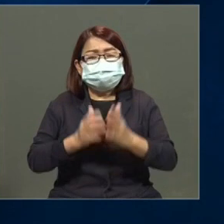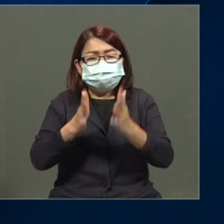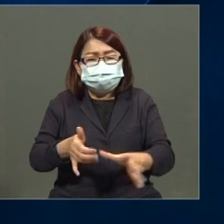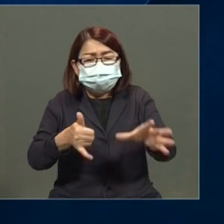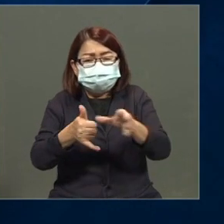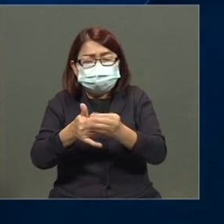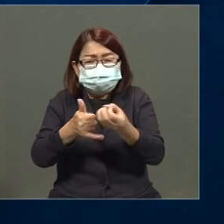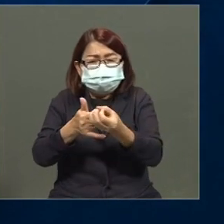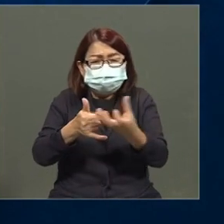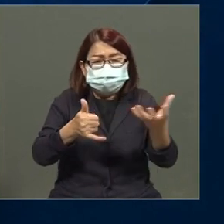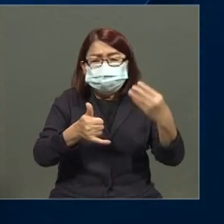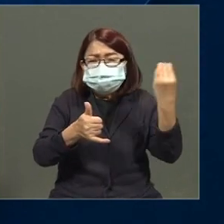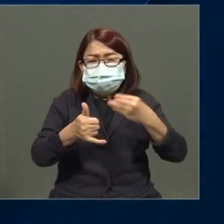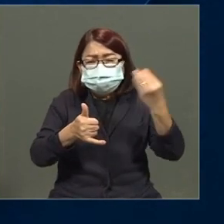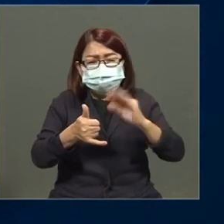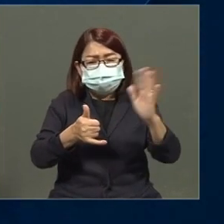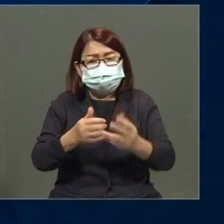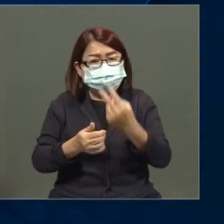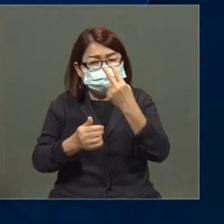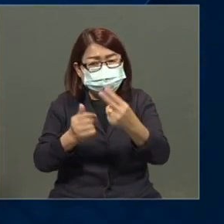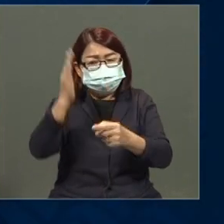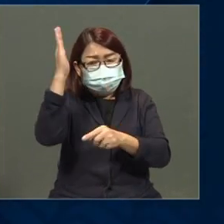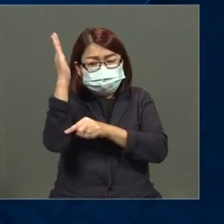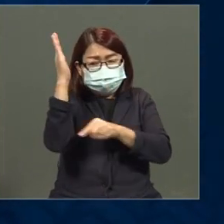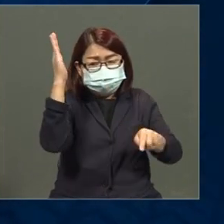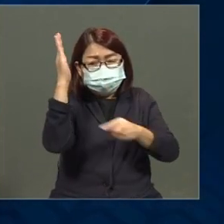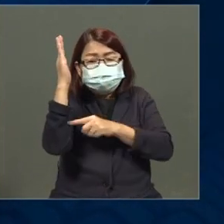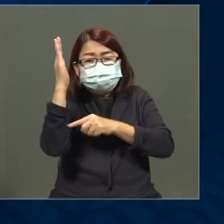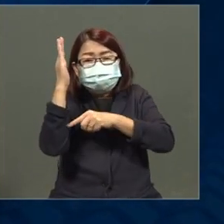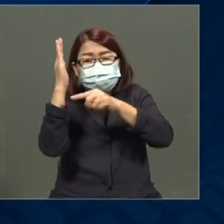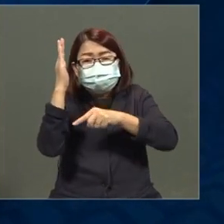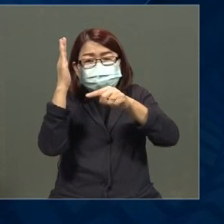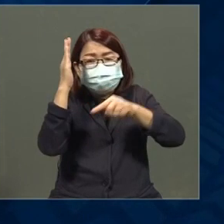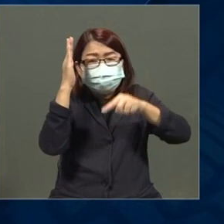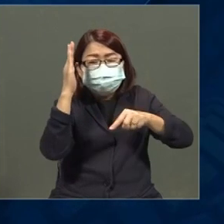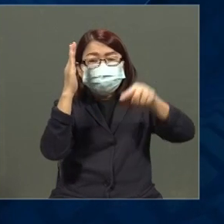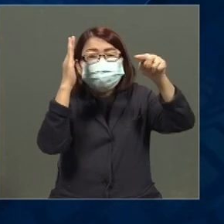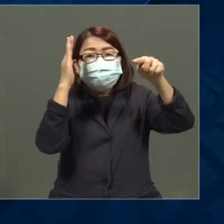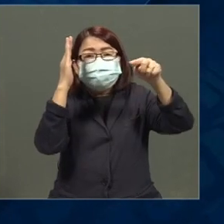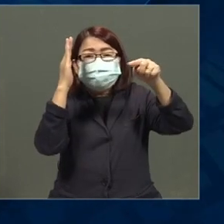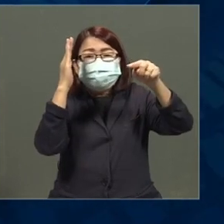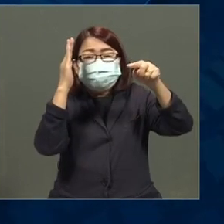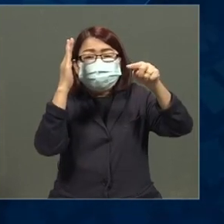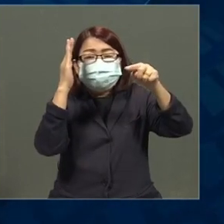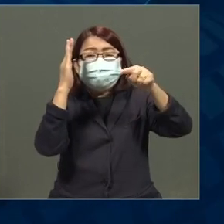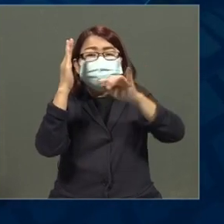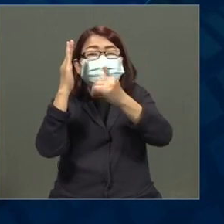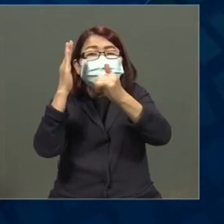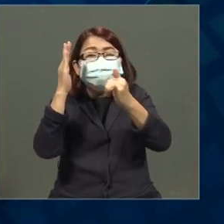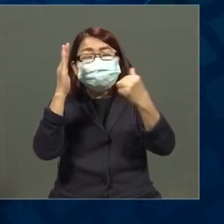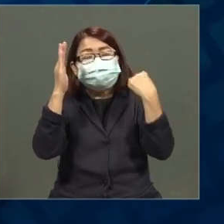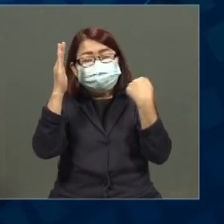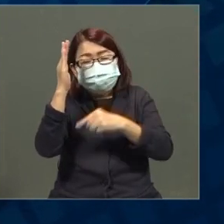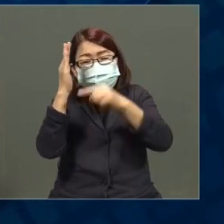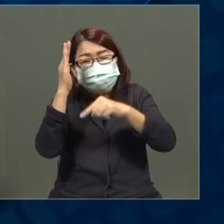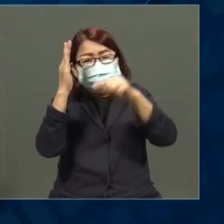ายใหม่ทิศทางกราฟยังค่อนข้างสูงอยู่นะคะถึงแม้ว่าจะมีทิศทางที่ลดลงมาบ้างแต่ว่าถ้า